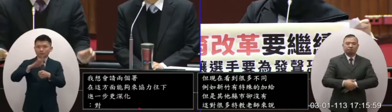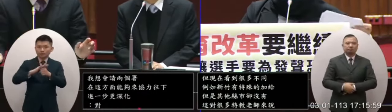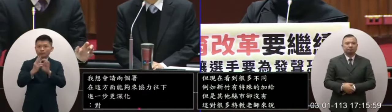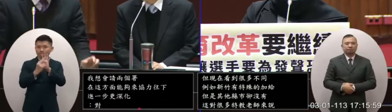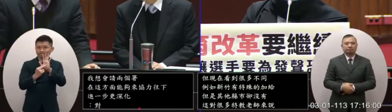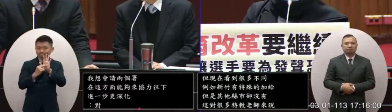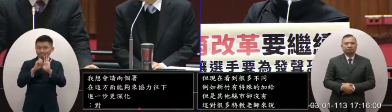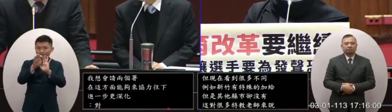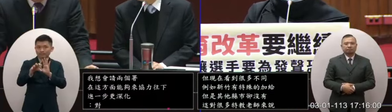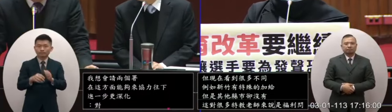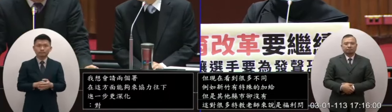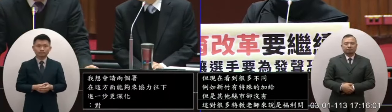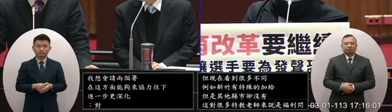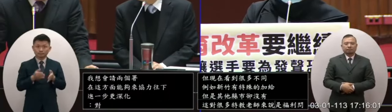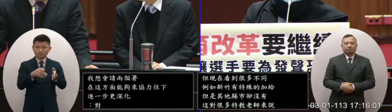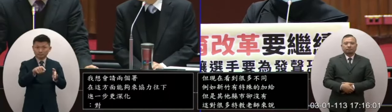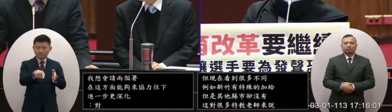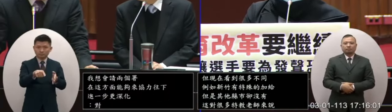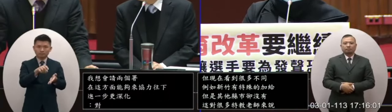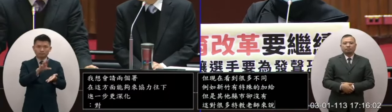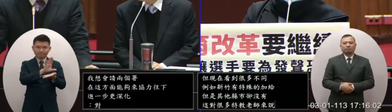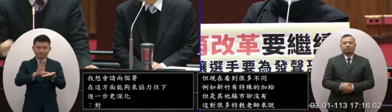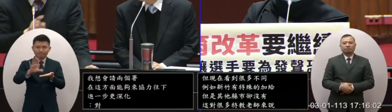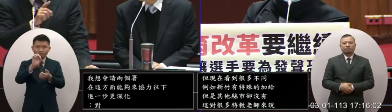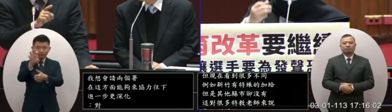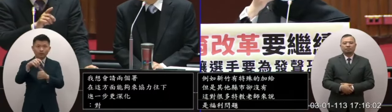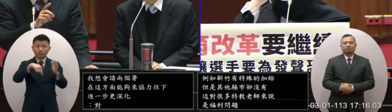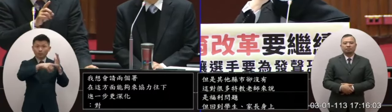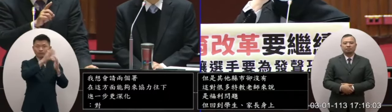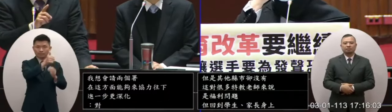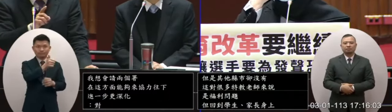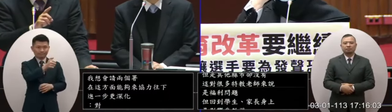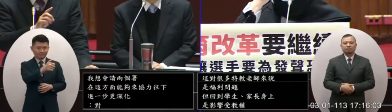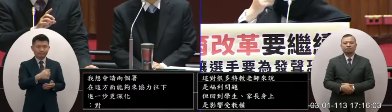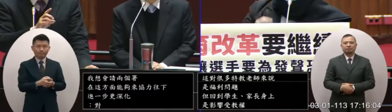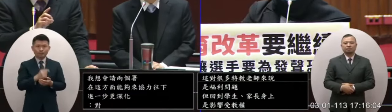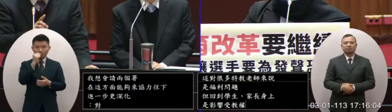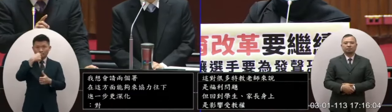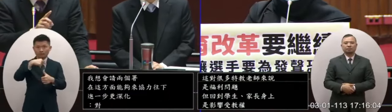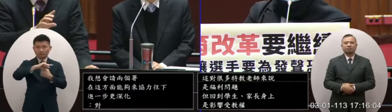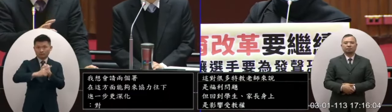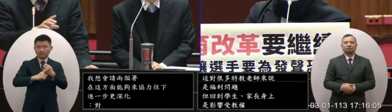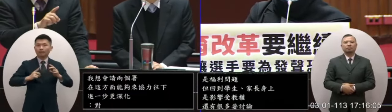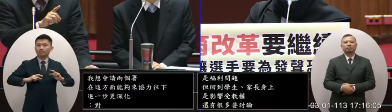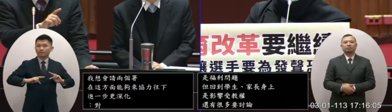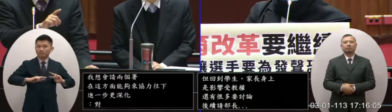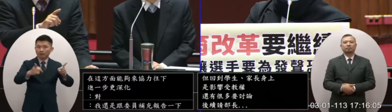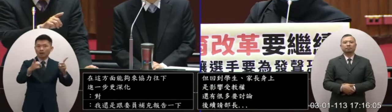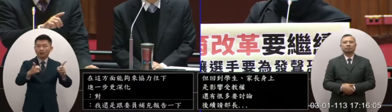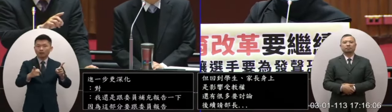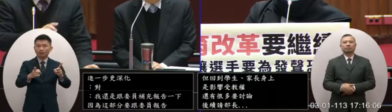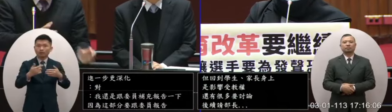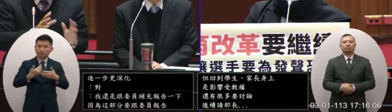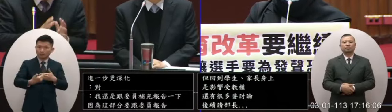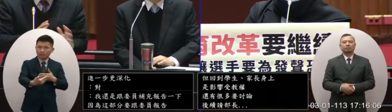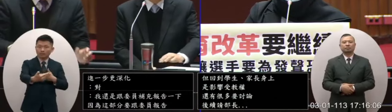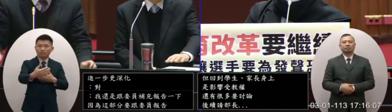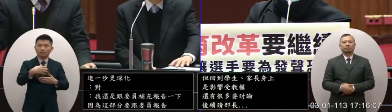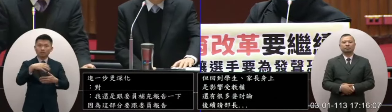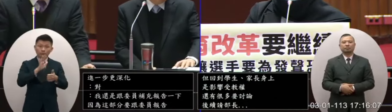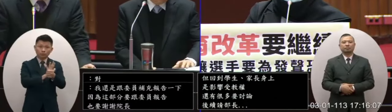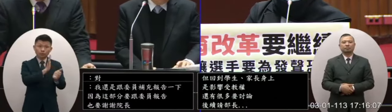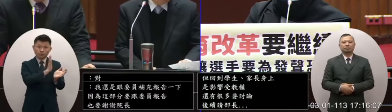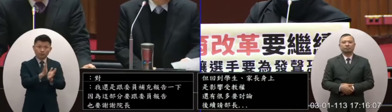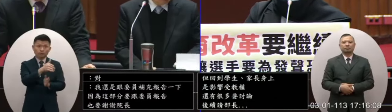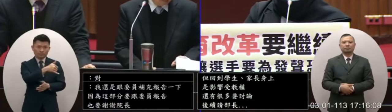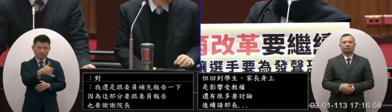下，因为这个部分我要跟委员报告，也要谢谢院长了。我想对于特教法这次的修当中特教的助理员